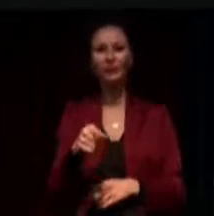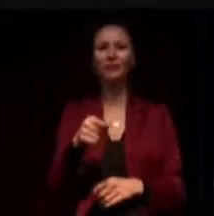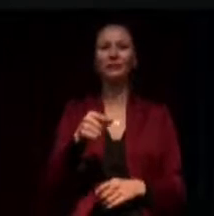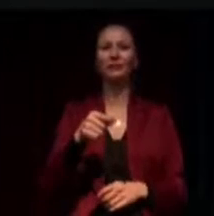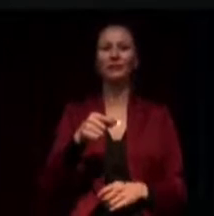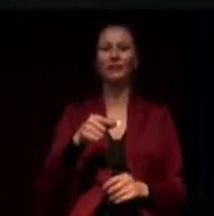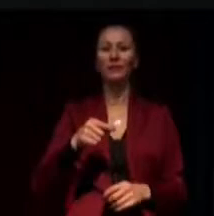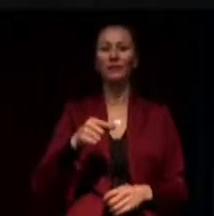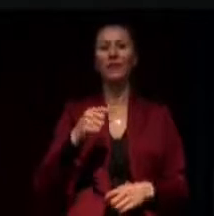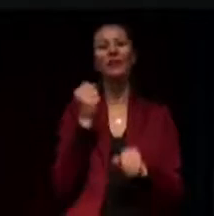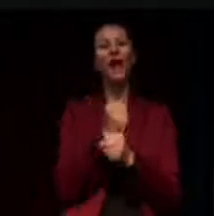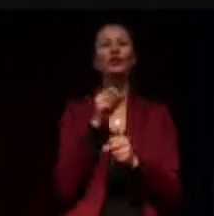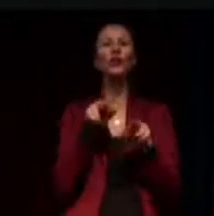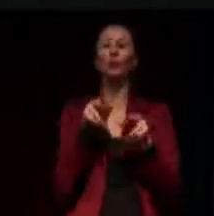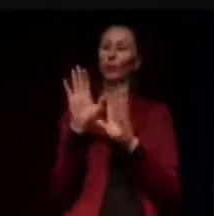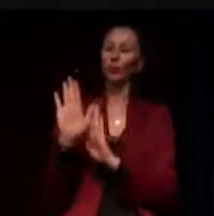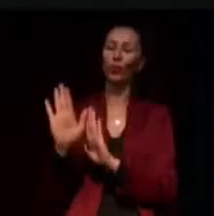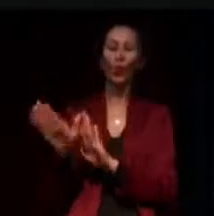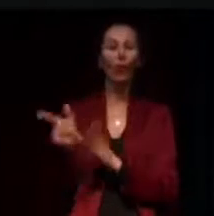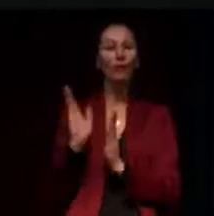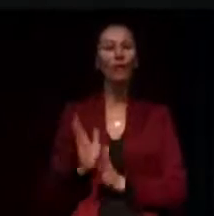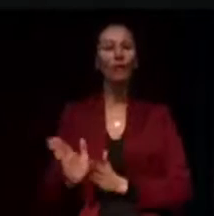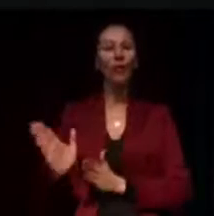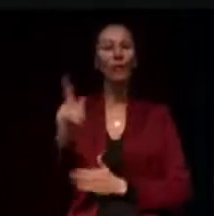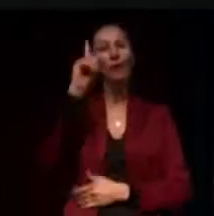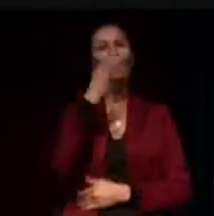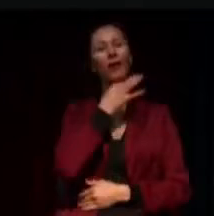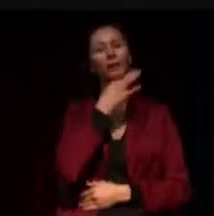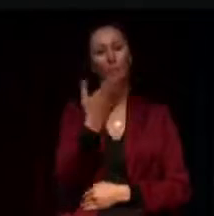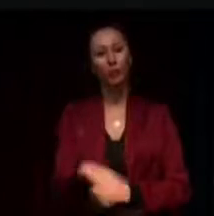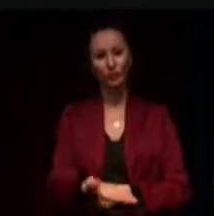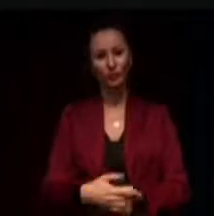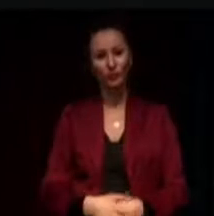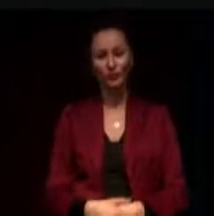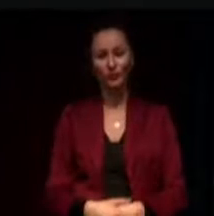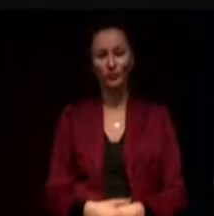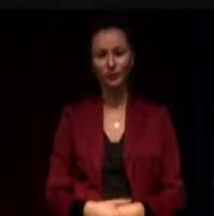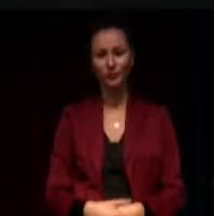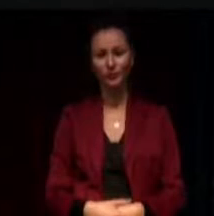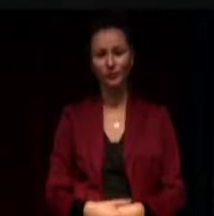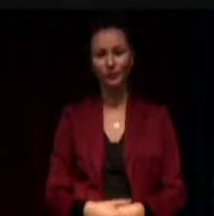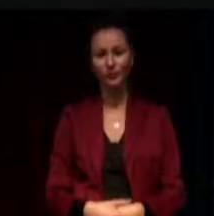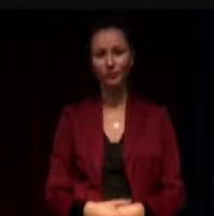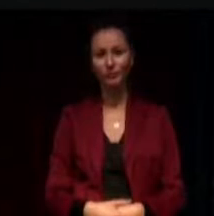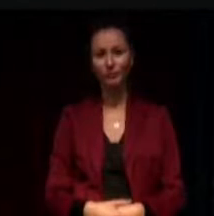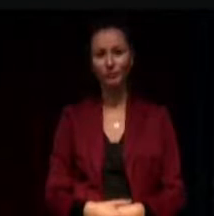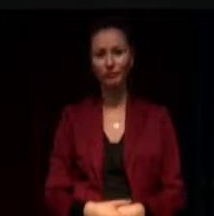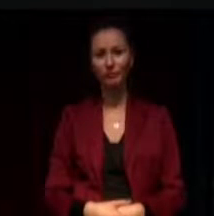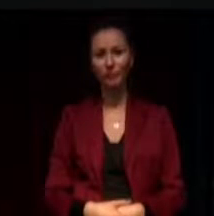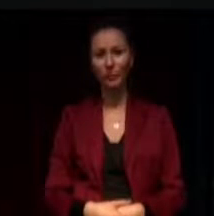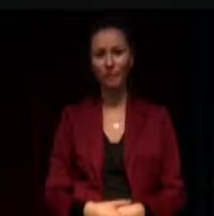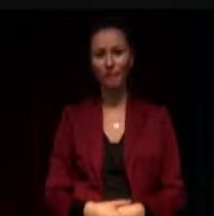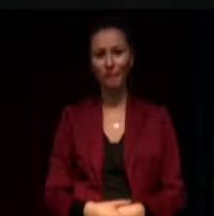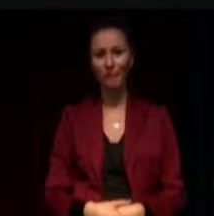Gökçe burada taş gibi duruyor yani. Durmaya da devam etsin. Allah razı olsun yani. Şimdi